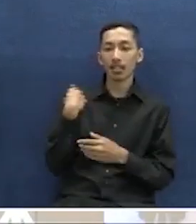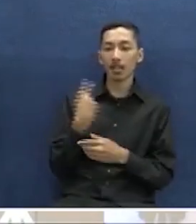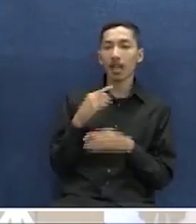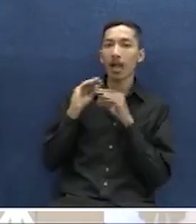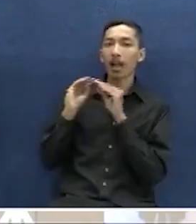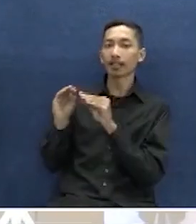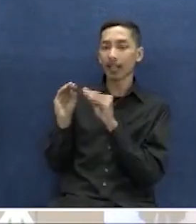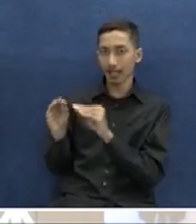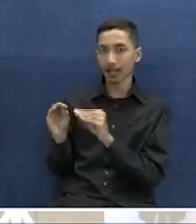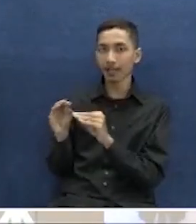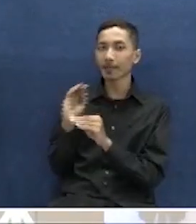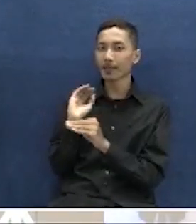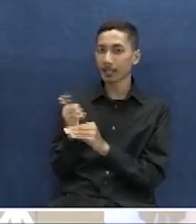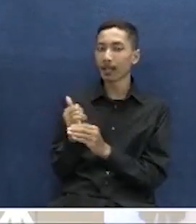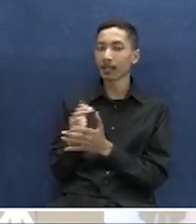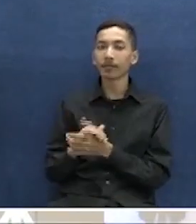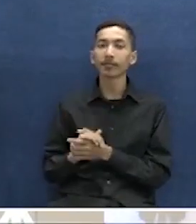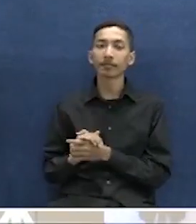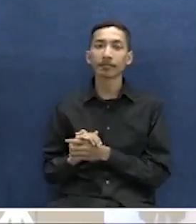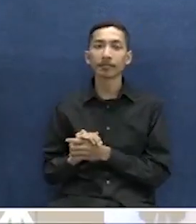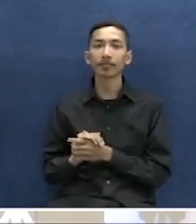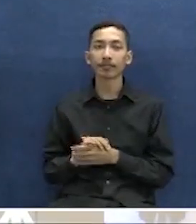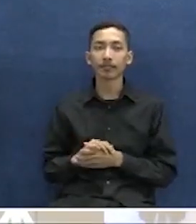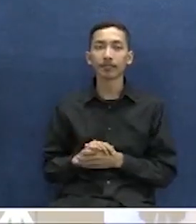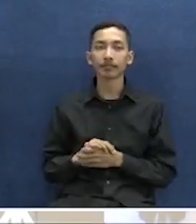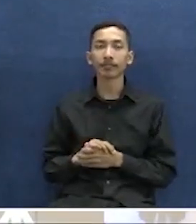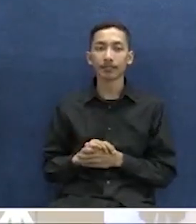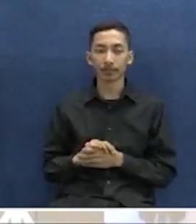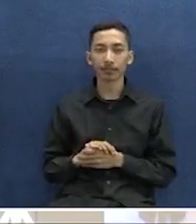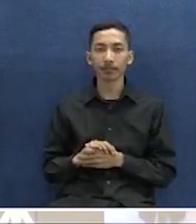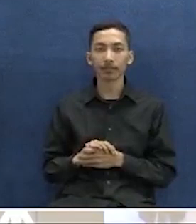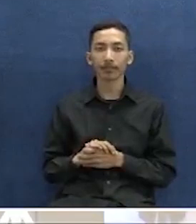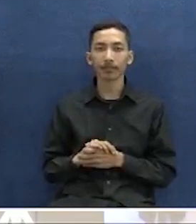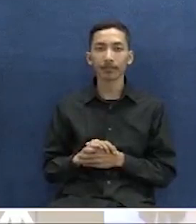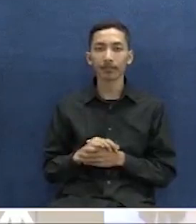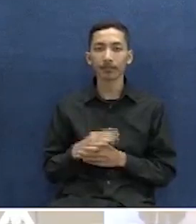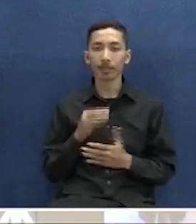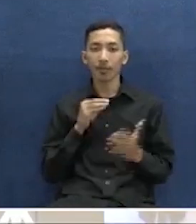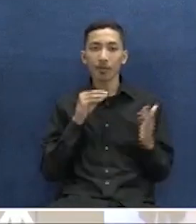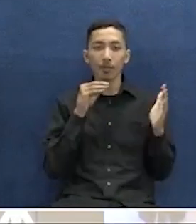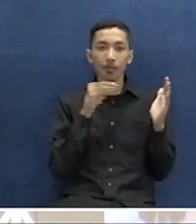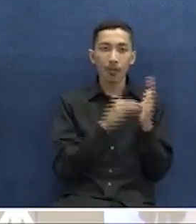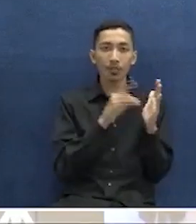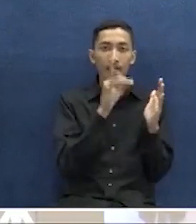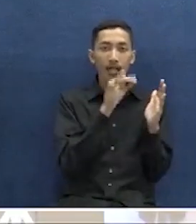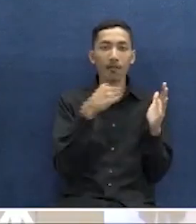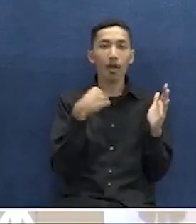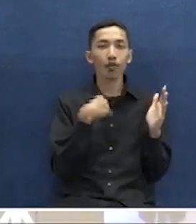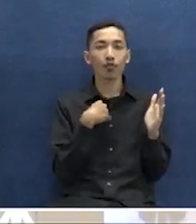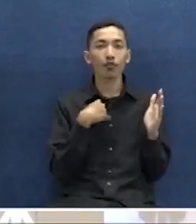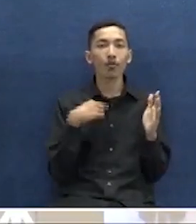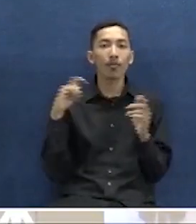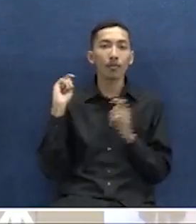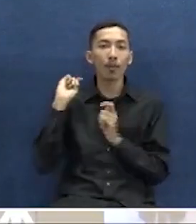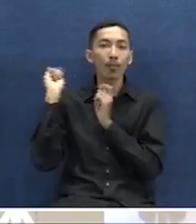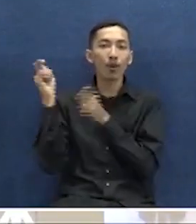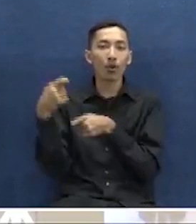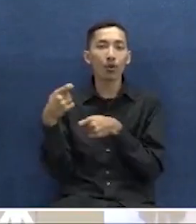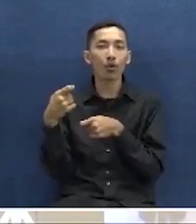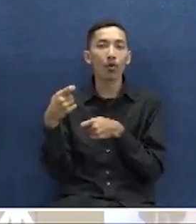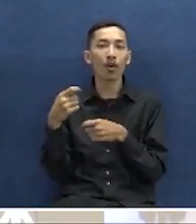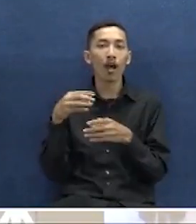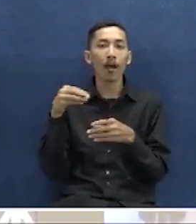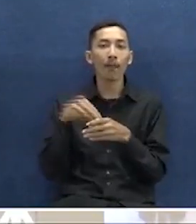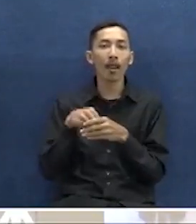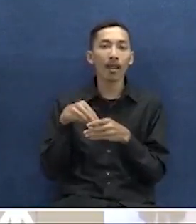kami pembolong pembolong amal SSL tulis di Instagram saya bukan Ustad sayanya pemulung amal Ya apapun yang kecil-kecil saya bisa